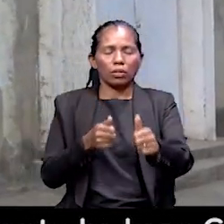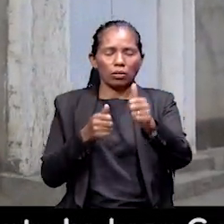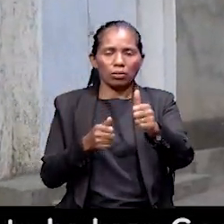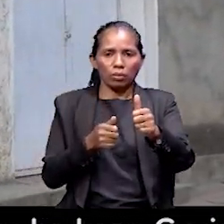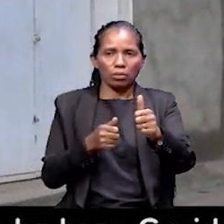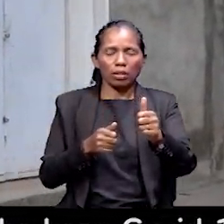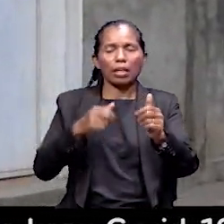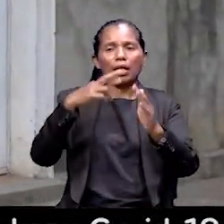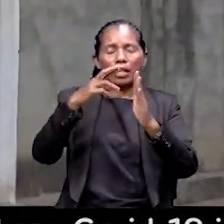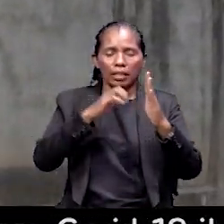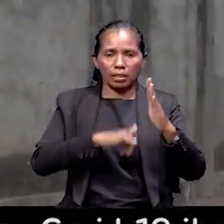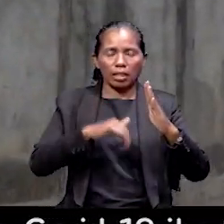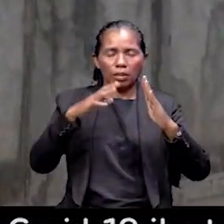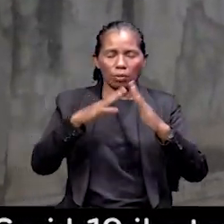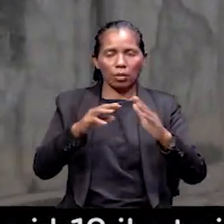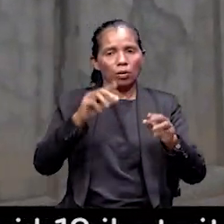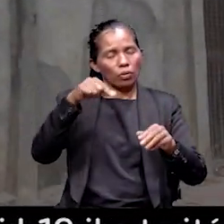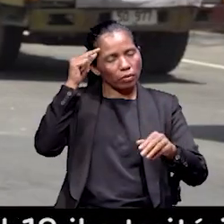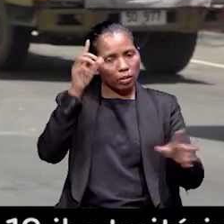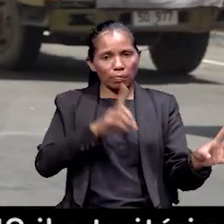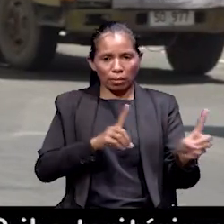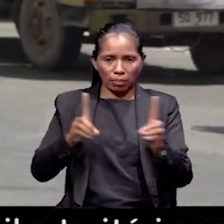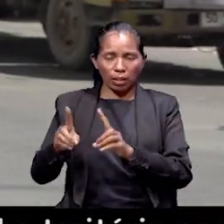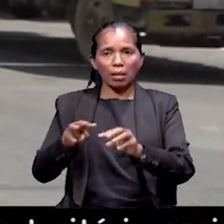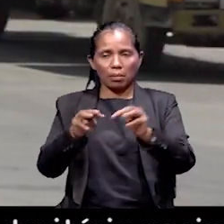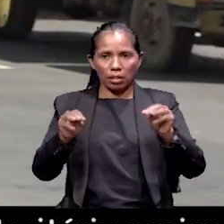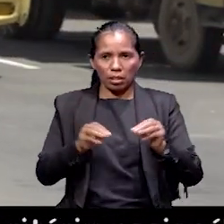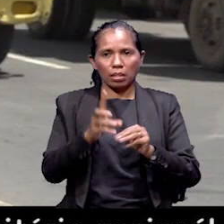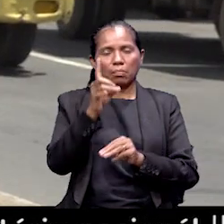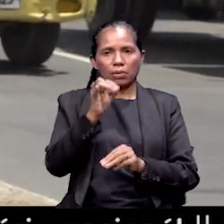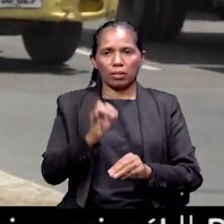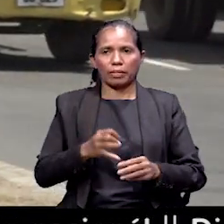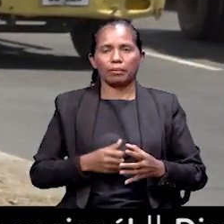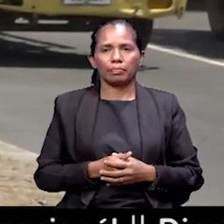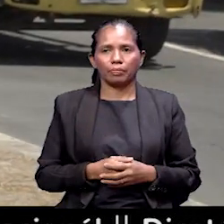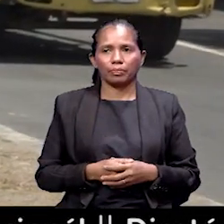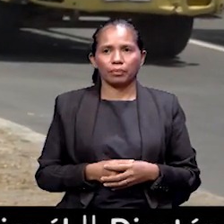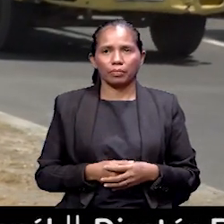gobernu implementa ba municipio Dili Napoleon Xavier Benvinda Simenes, GMN.